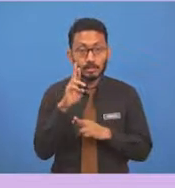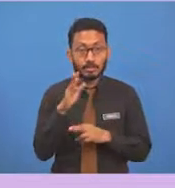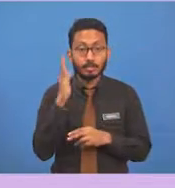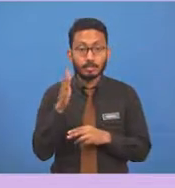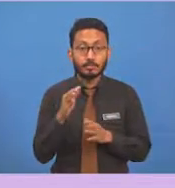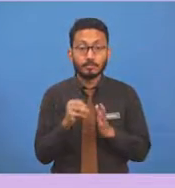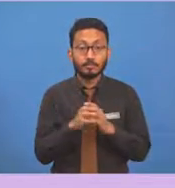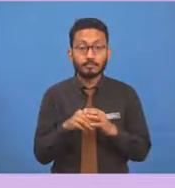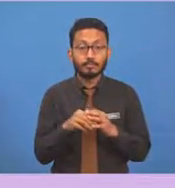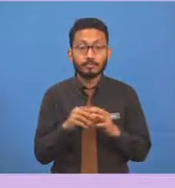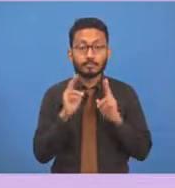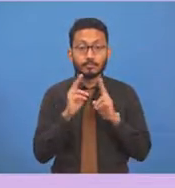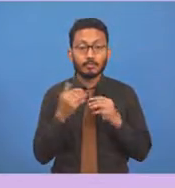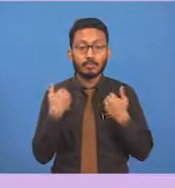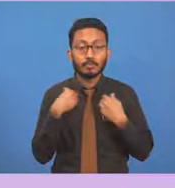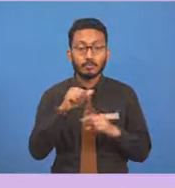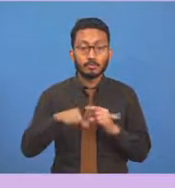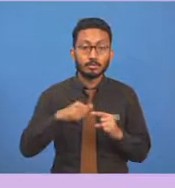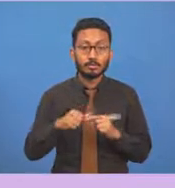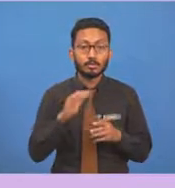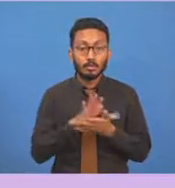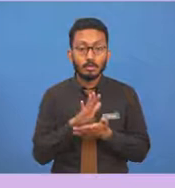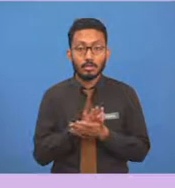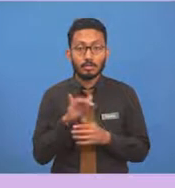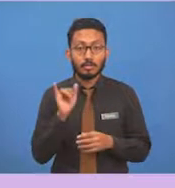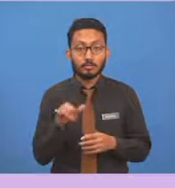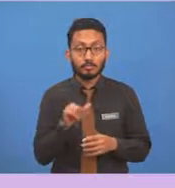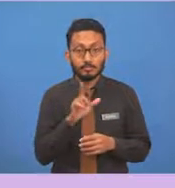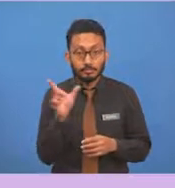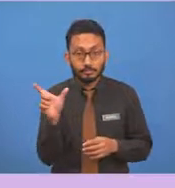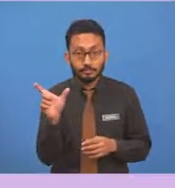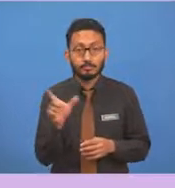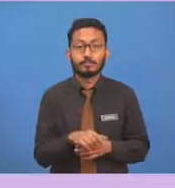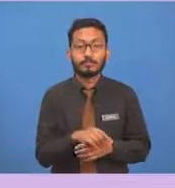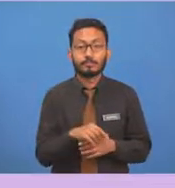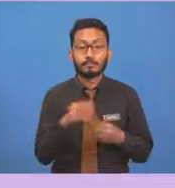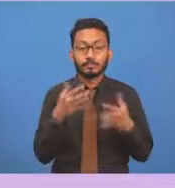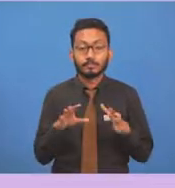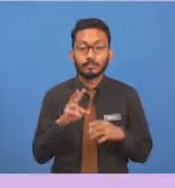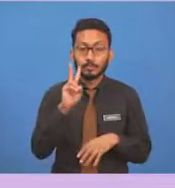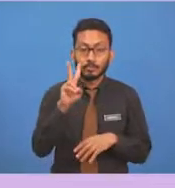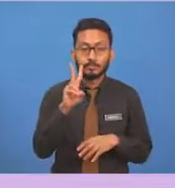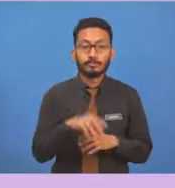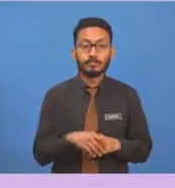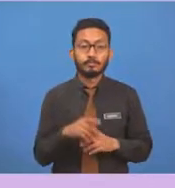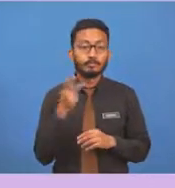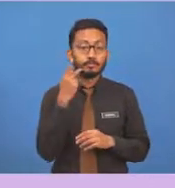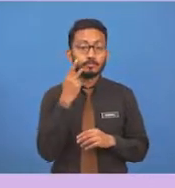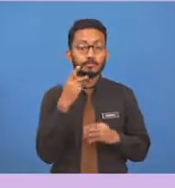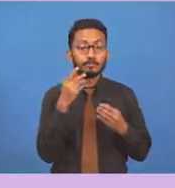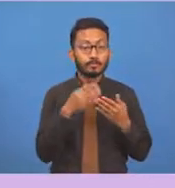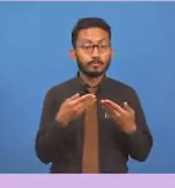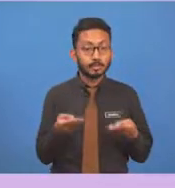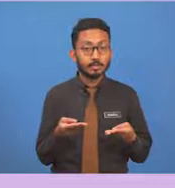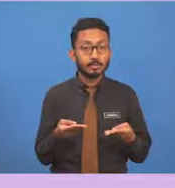akan mewujudkan suasana sekolah yang harmoni. 2. Kelly memberikan layanan yang